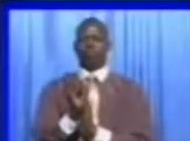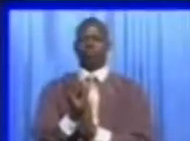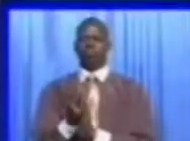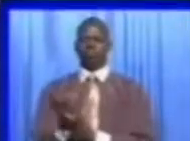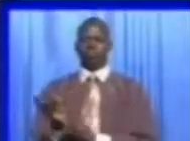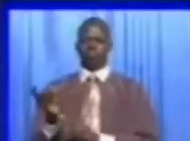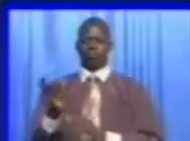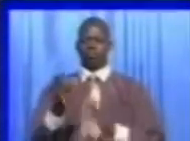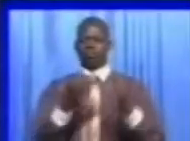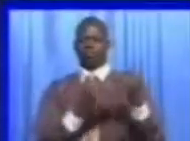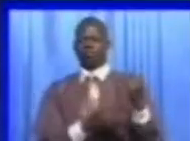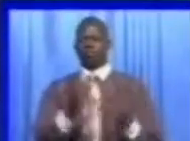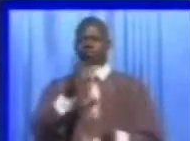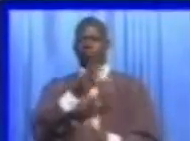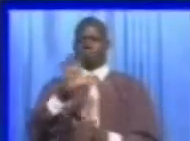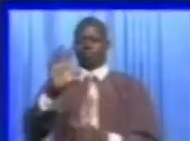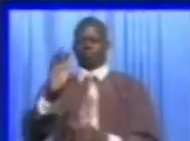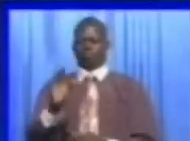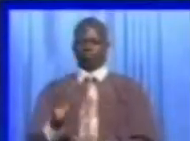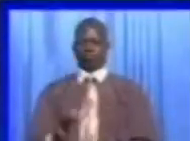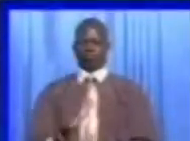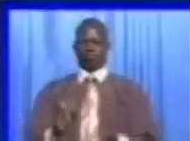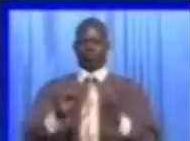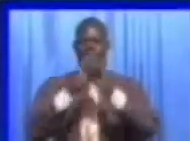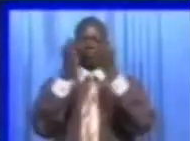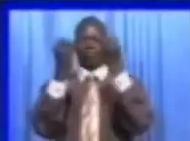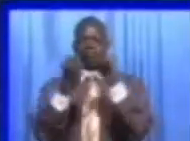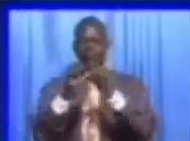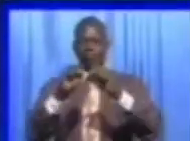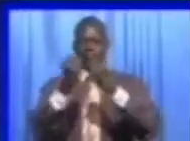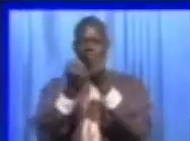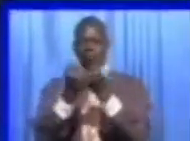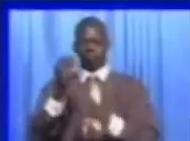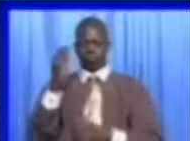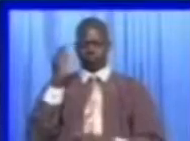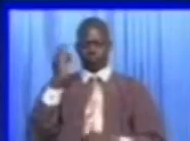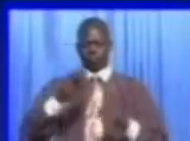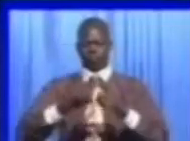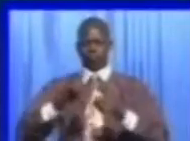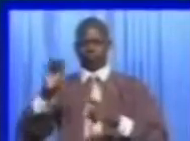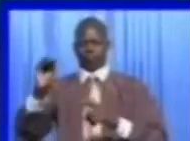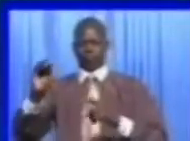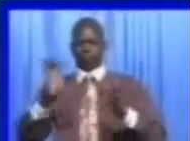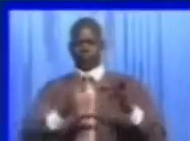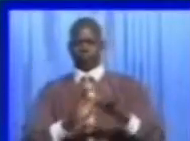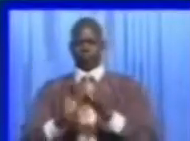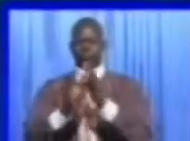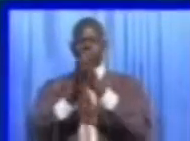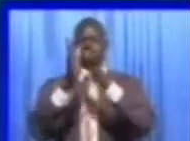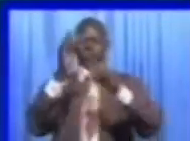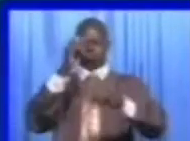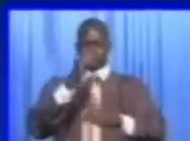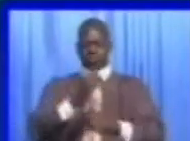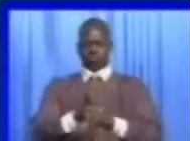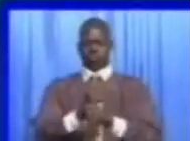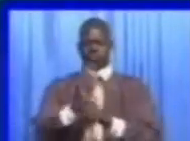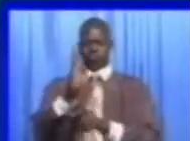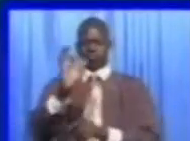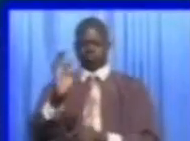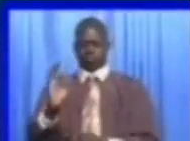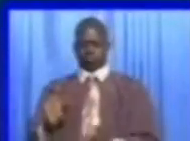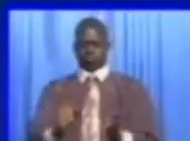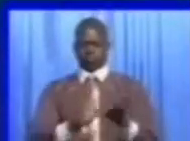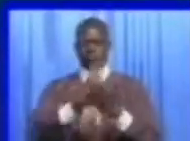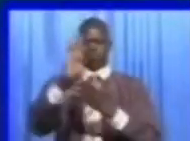près de 350 de légumes de la CGTB en congrès Ouagadougou la Confédération générale des travailleurs du Burkina fait le